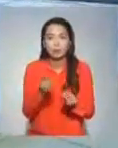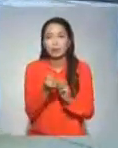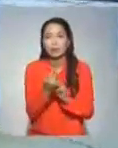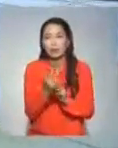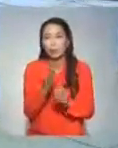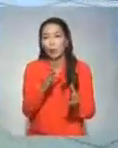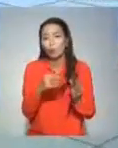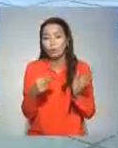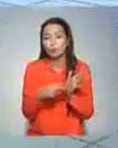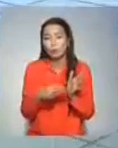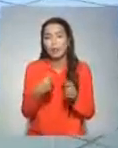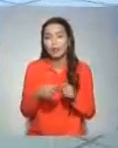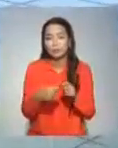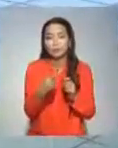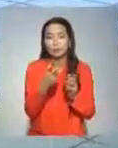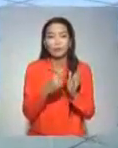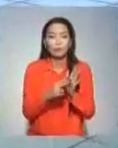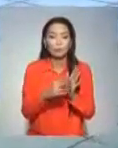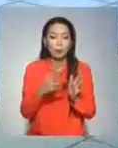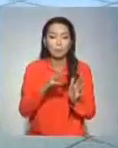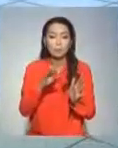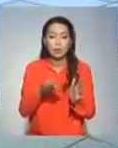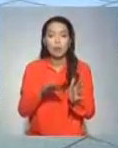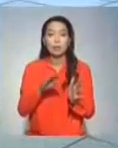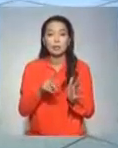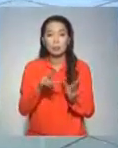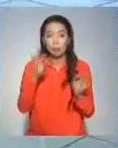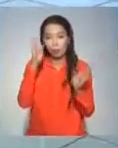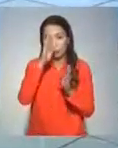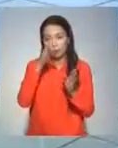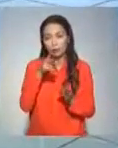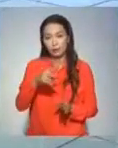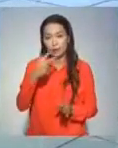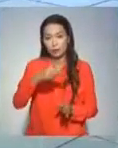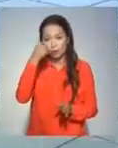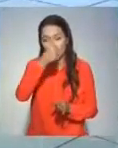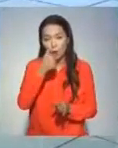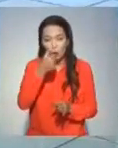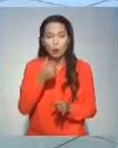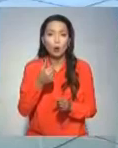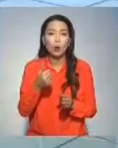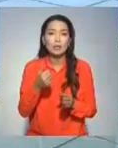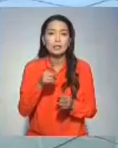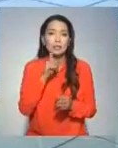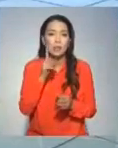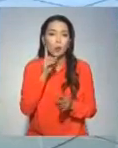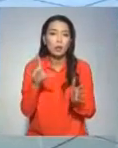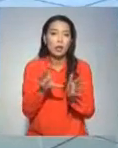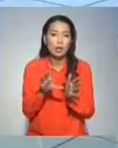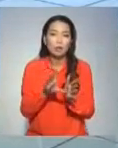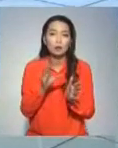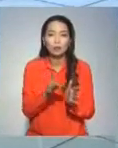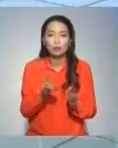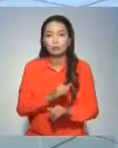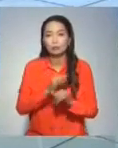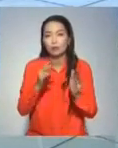более 285 миллиардов тенге. По прогнозам, к 2030 году доля зеленой энергии по региону увеличится до 80%